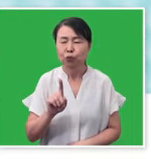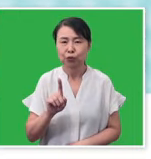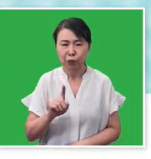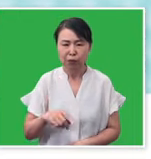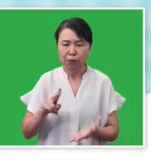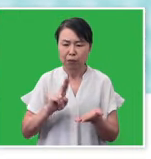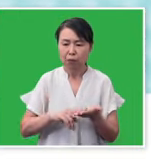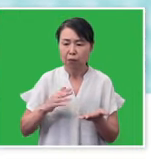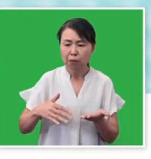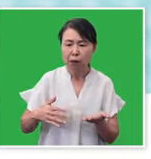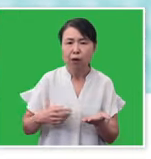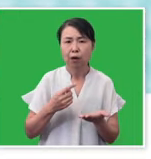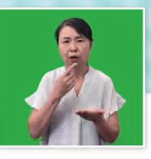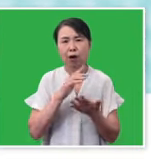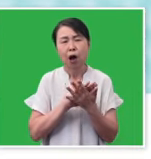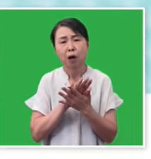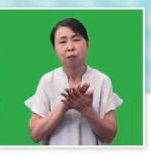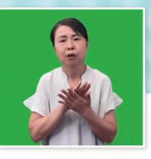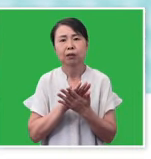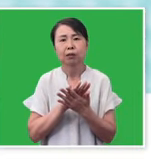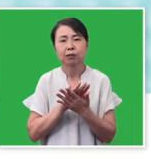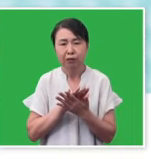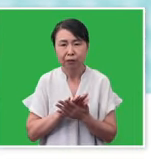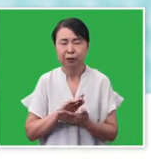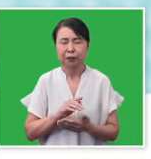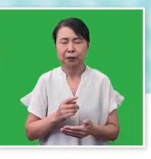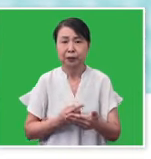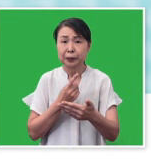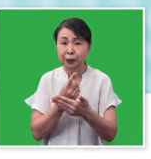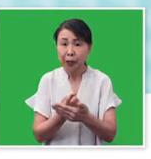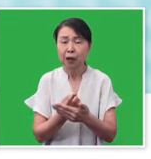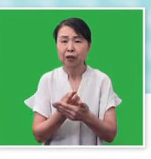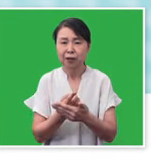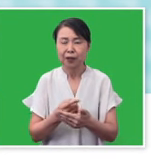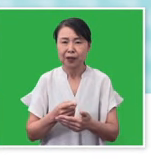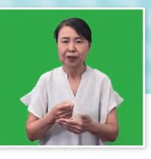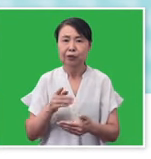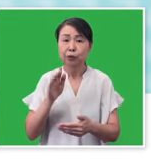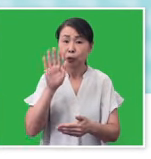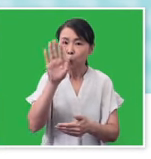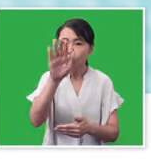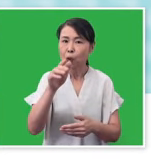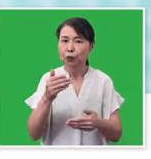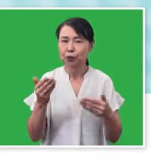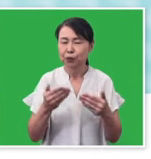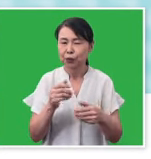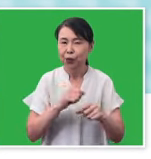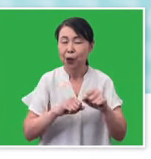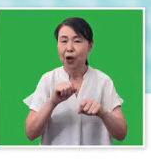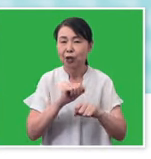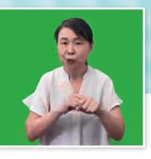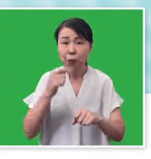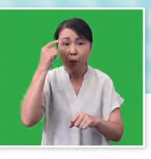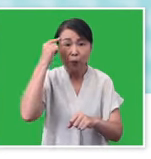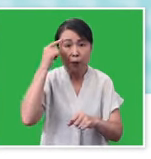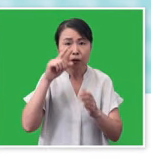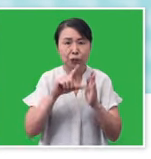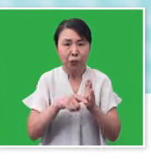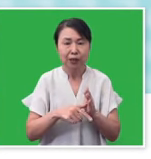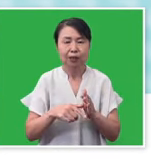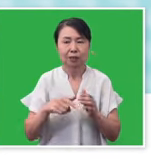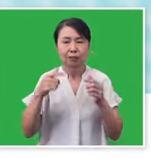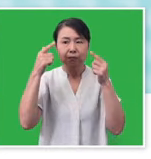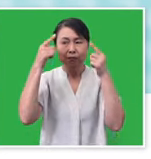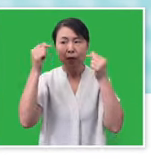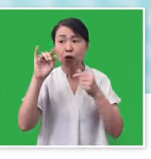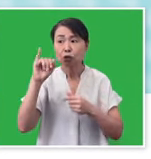そういうことが自分の中で全然固まっていない状態でこの授業を受けたので、今後の就職活動を考える上でも、